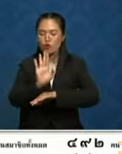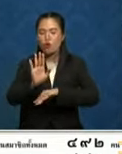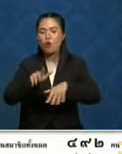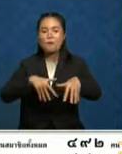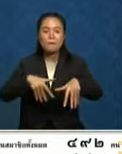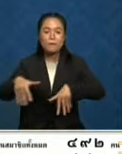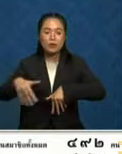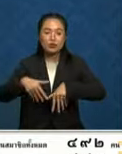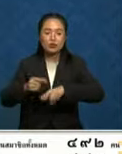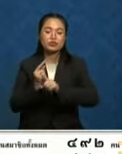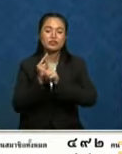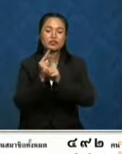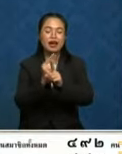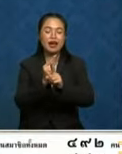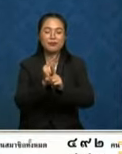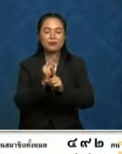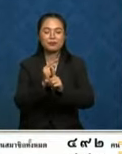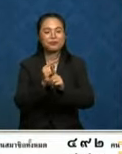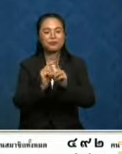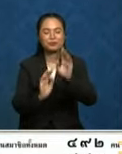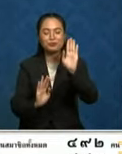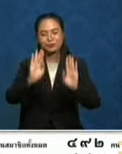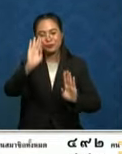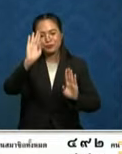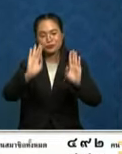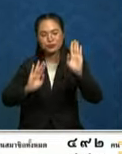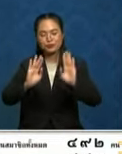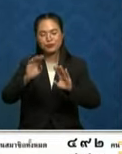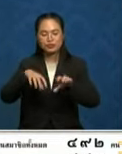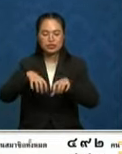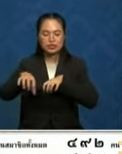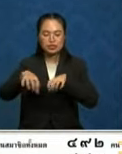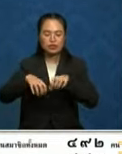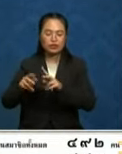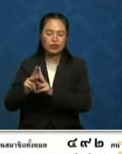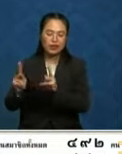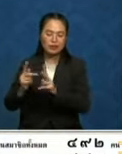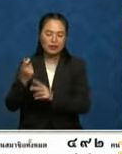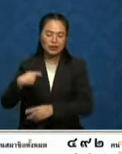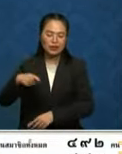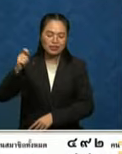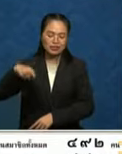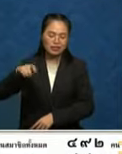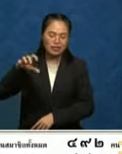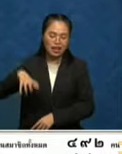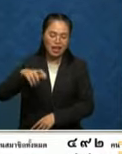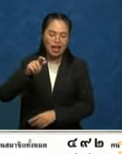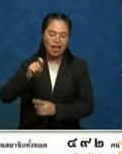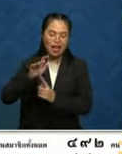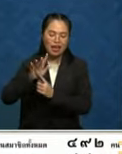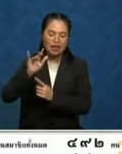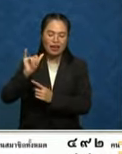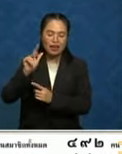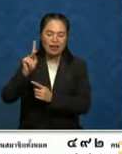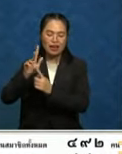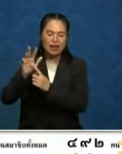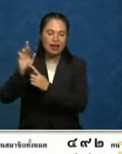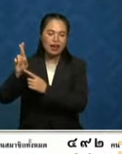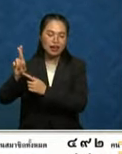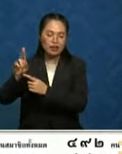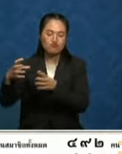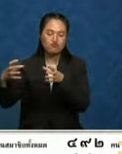วิถีประชาธิปไตยจัดโดยคณะกรรมาธิการศาลองค์กรอิสละองค์กรอัยการรัฐวิสาหกิจองค์กร